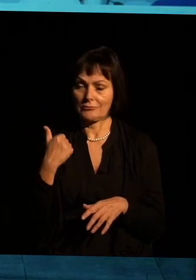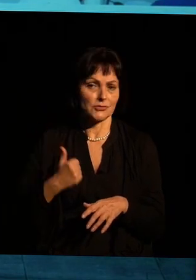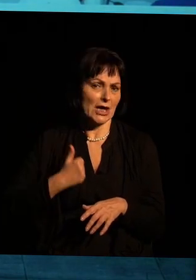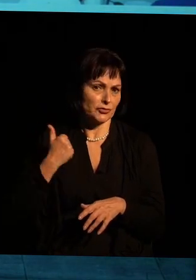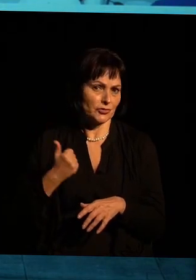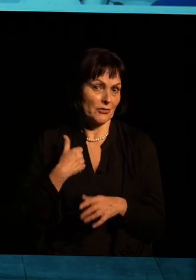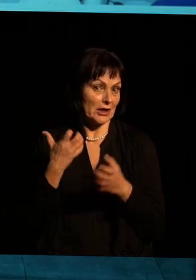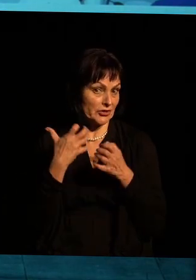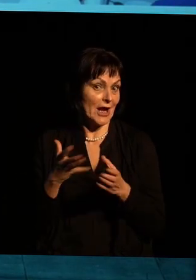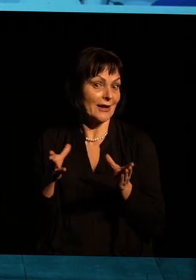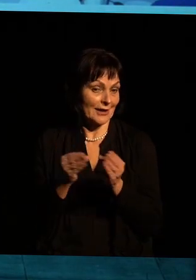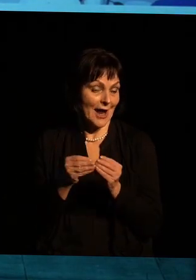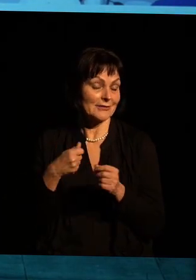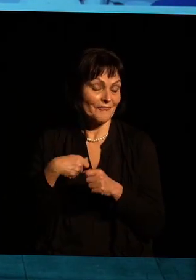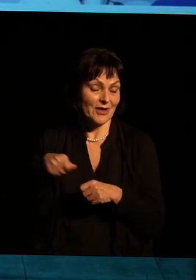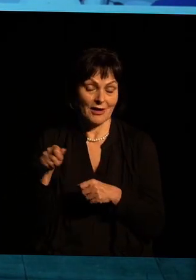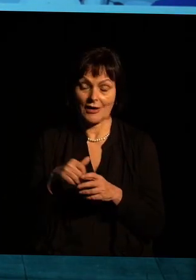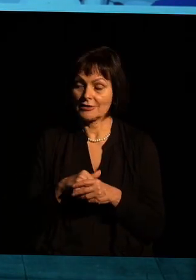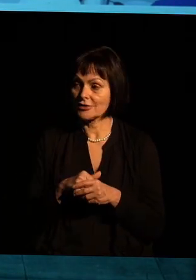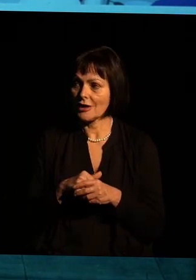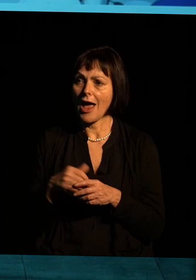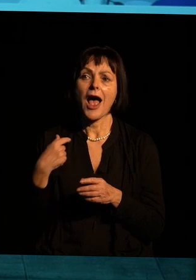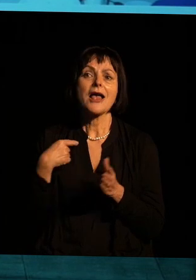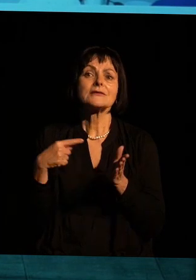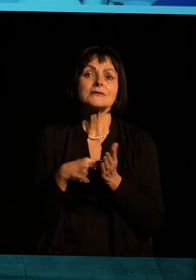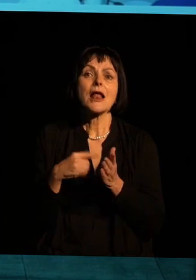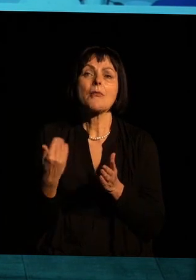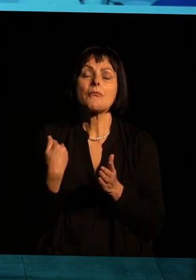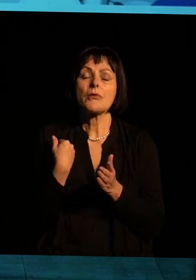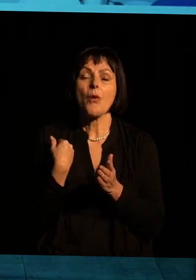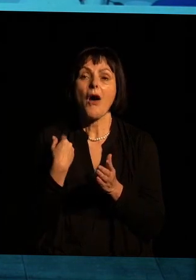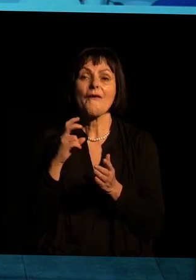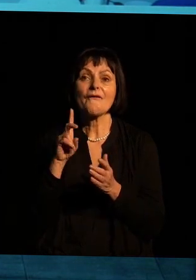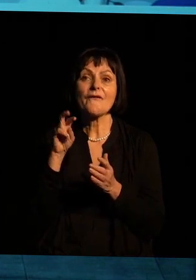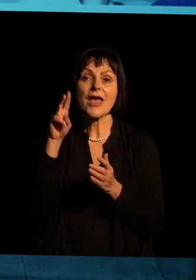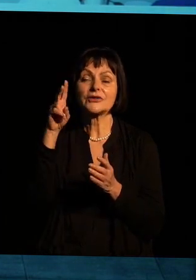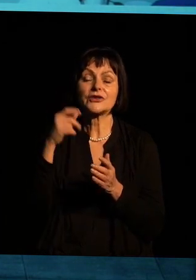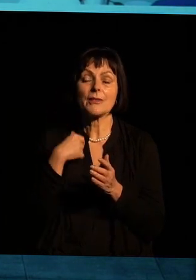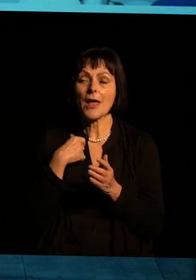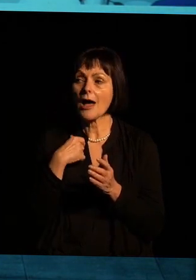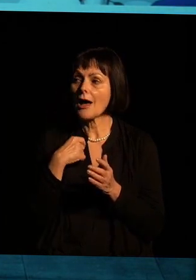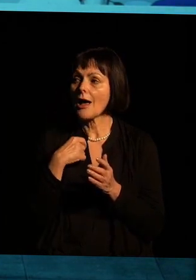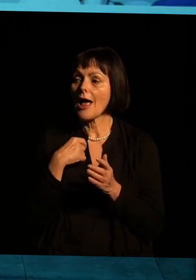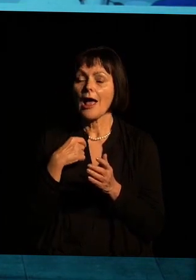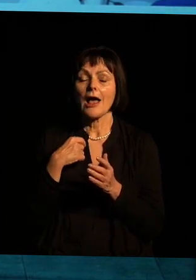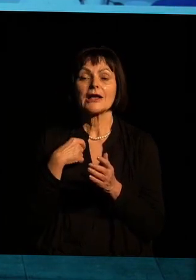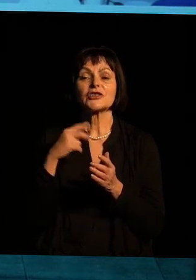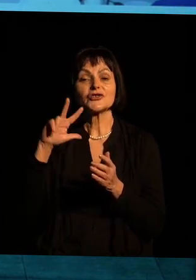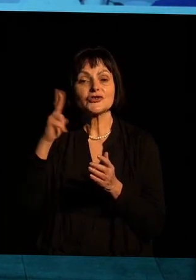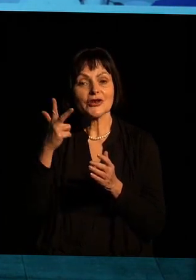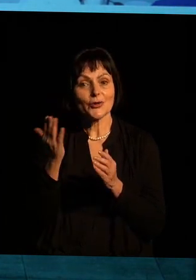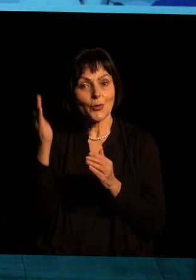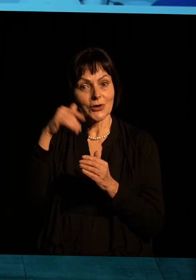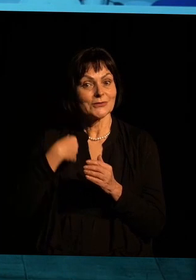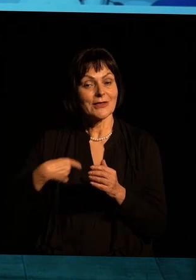zaszczycony, że chcieli z nami wyjechać. No moim celem to było wejście właśnie na tą jeszcze na turnię, na tą trzecią, którą